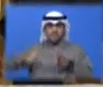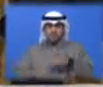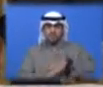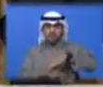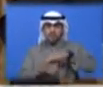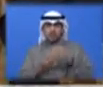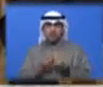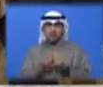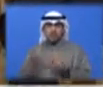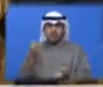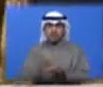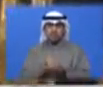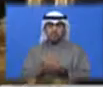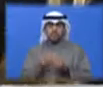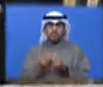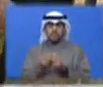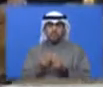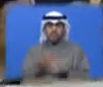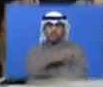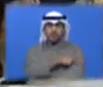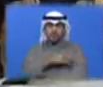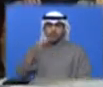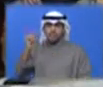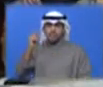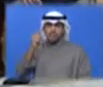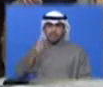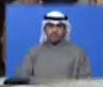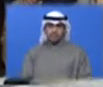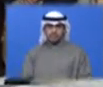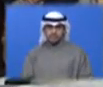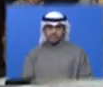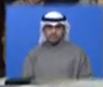ورئيس بعثة الشرف المرافقة العضو حمد سيف الهرشاني.